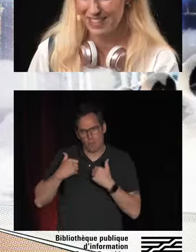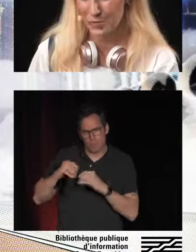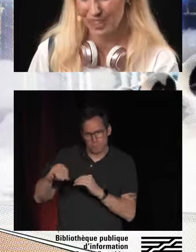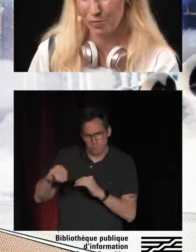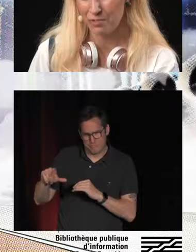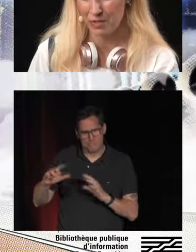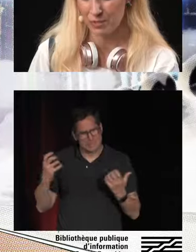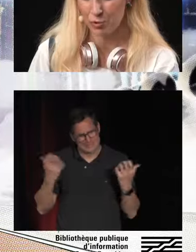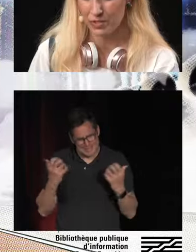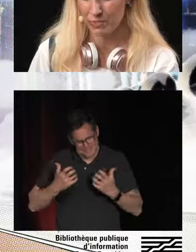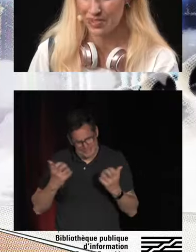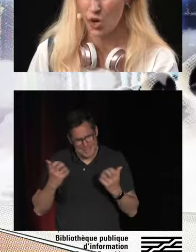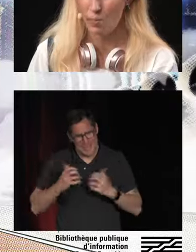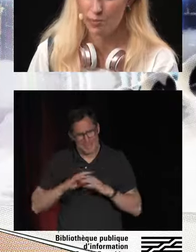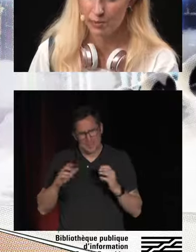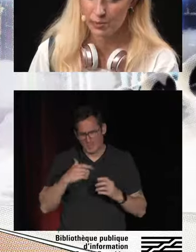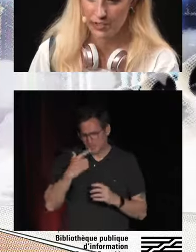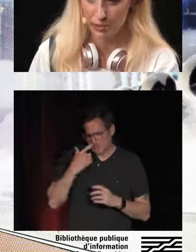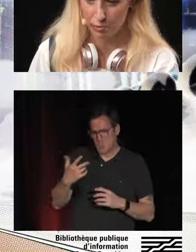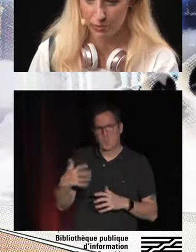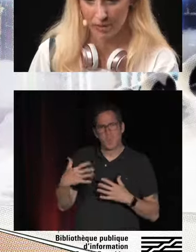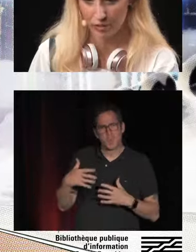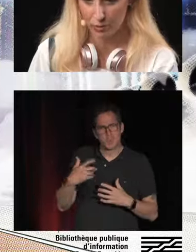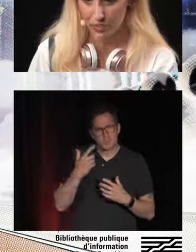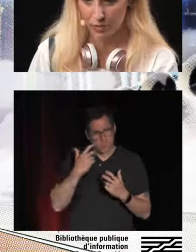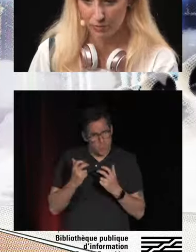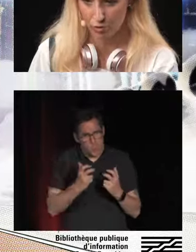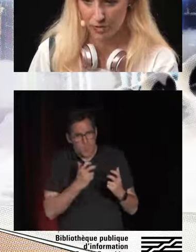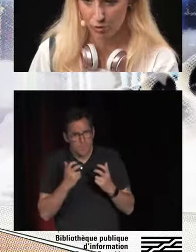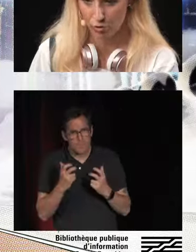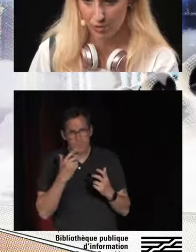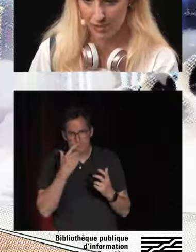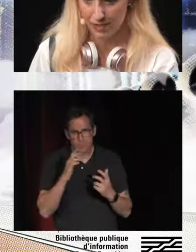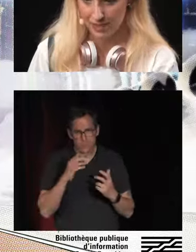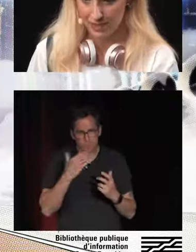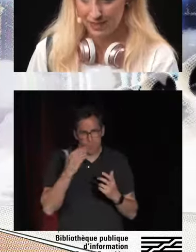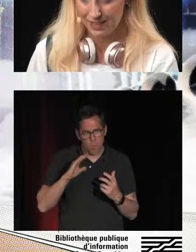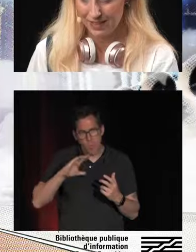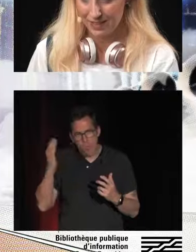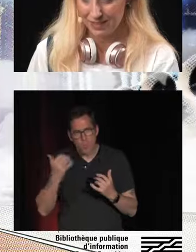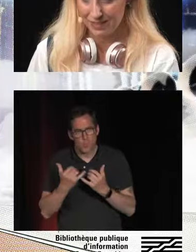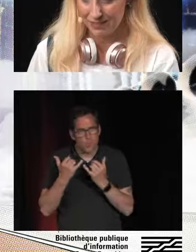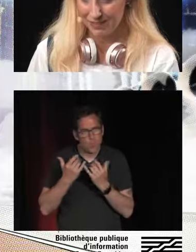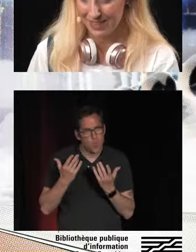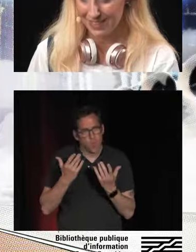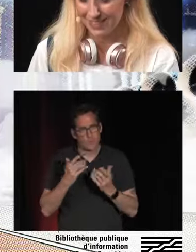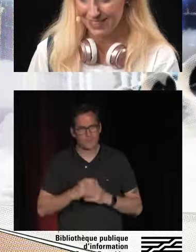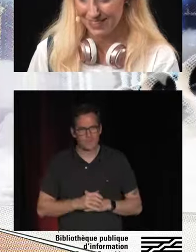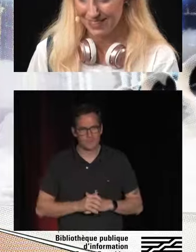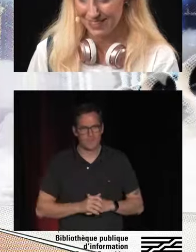Elle voulait désespérément le faire, mais vraiment 3 ans et demi, c'est encore un poil petit pour Super Mario Kart, donc j'essaye de la faire jouer à d'autres choses.